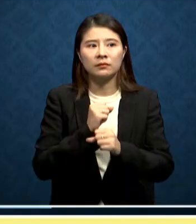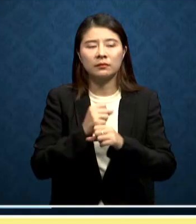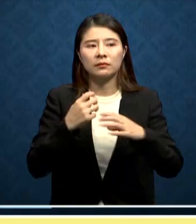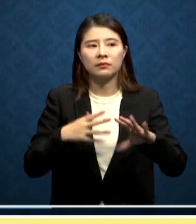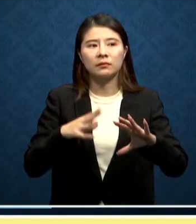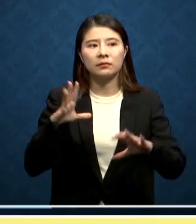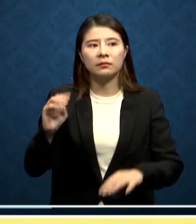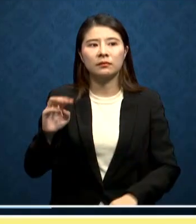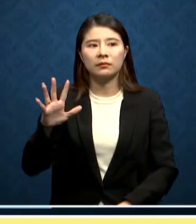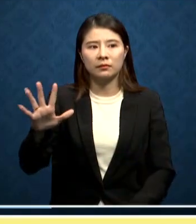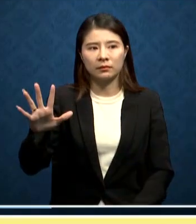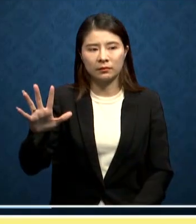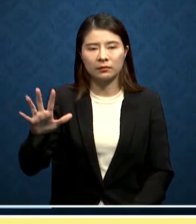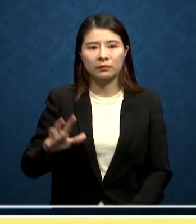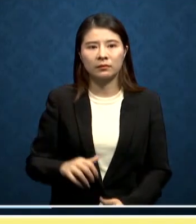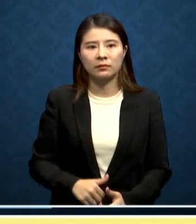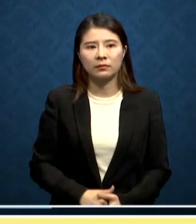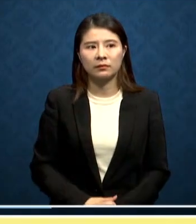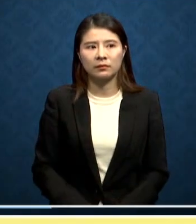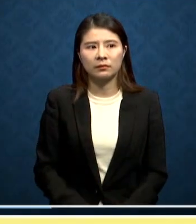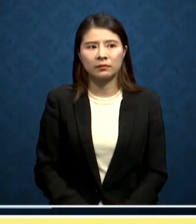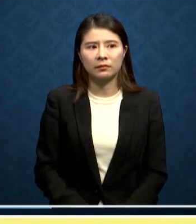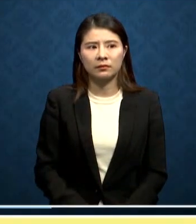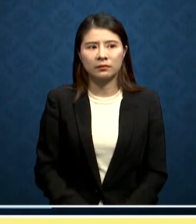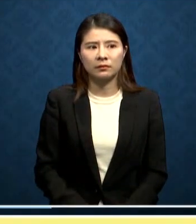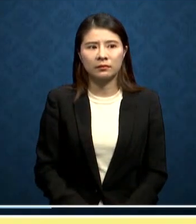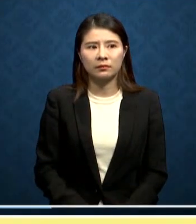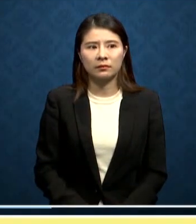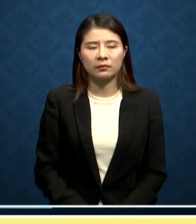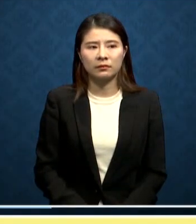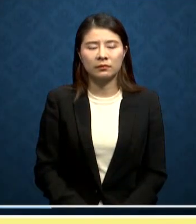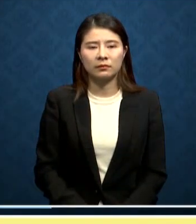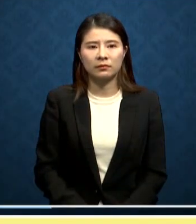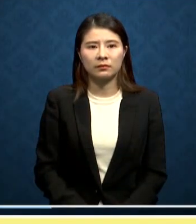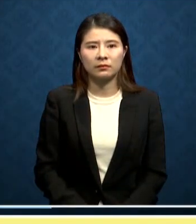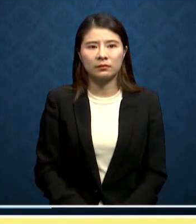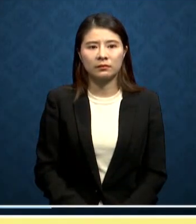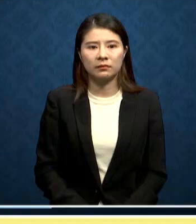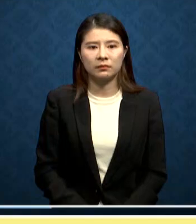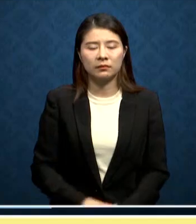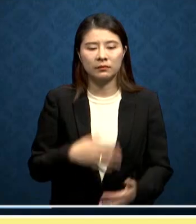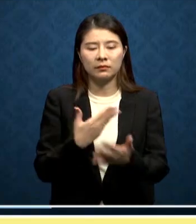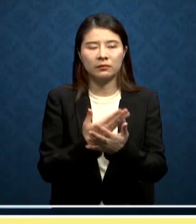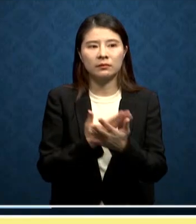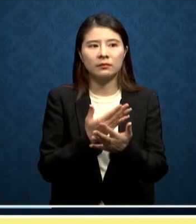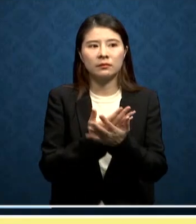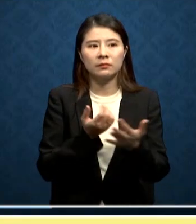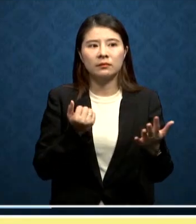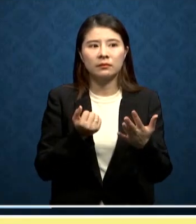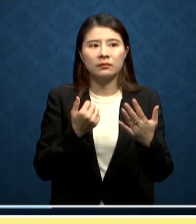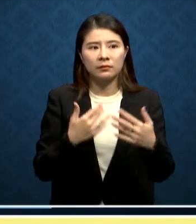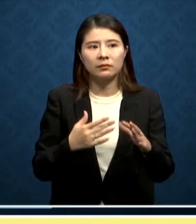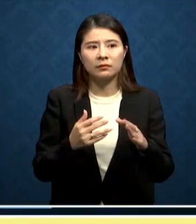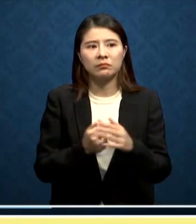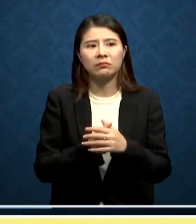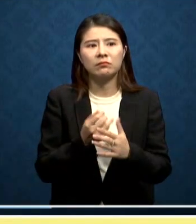เอ่อแค่4เอ่อ 45แผนงานนะเบิกจ่ายได้เอ่อค่อนข้างจะ